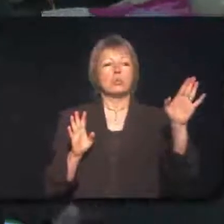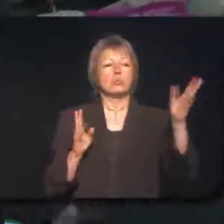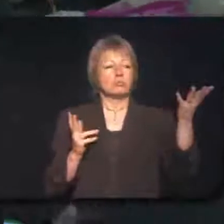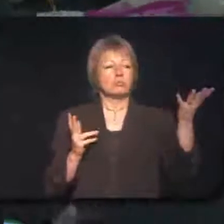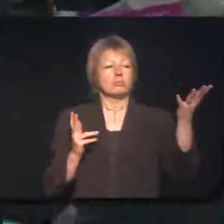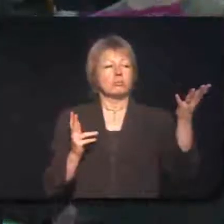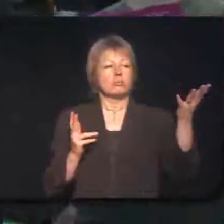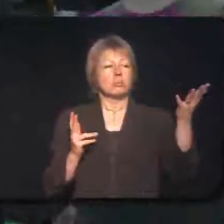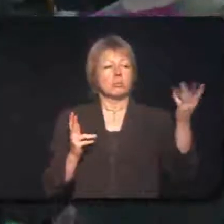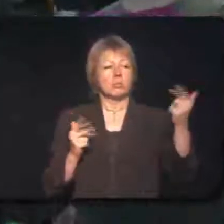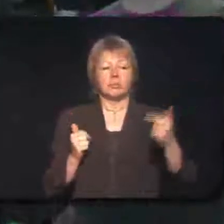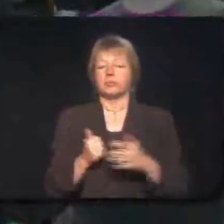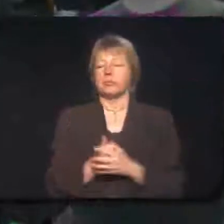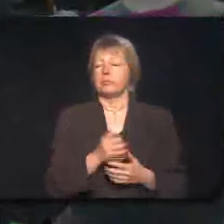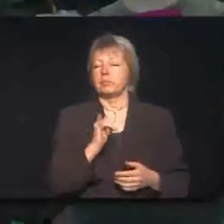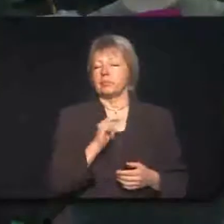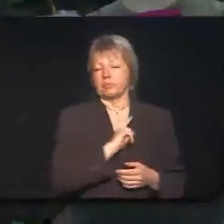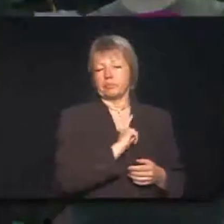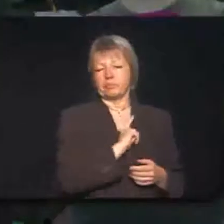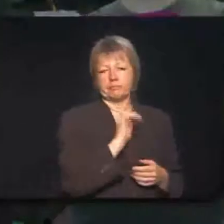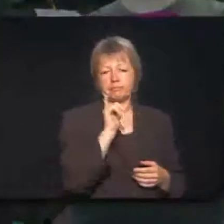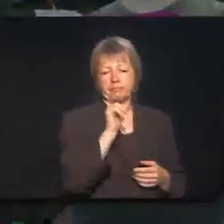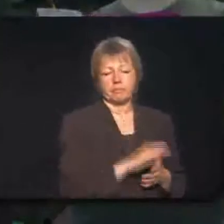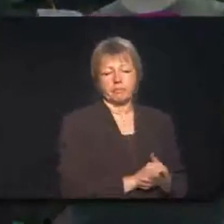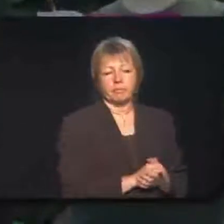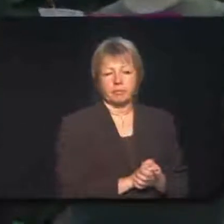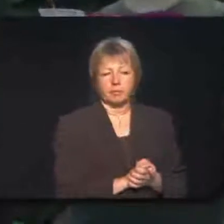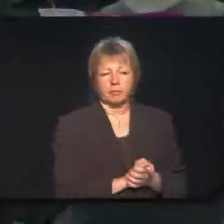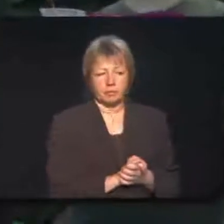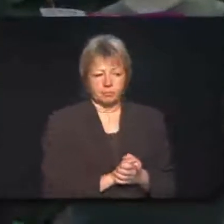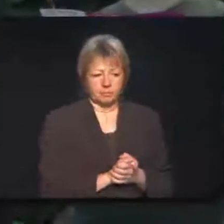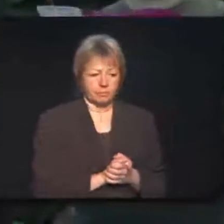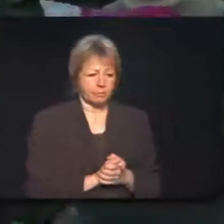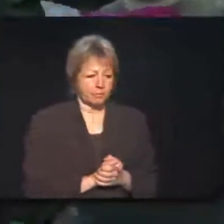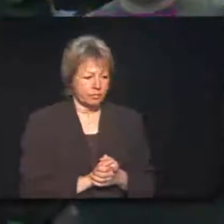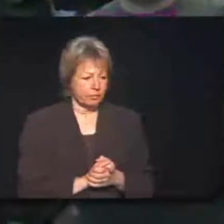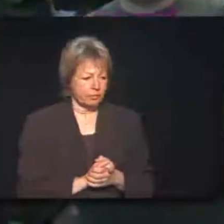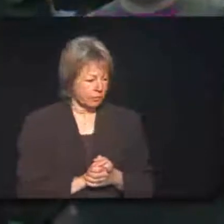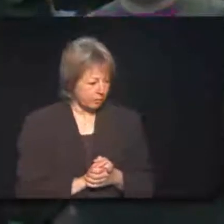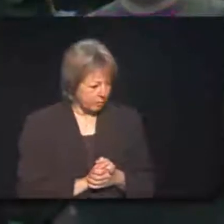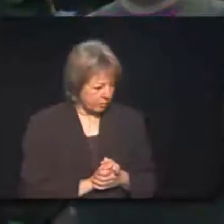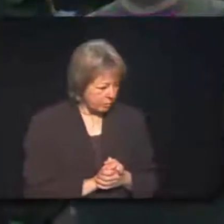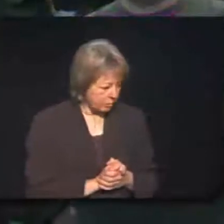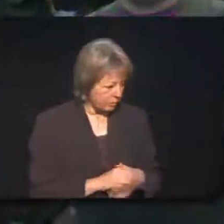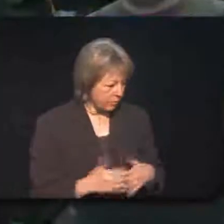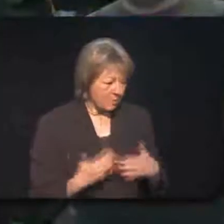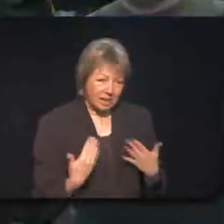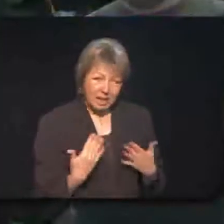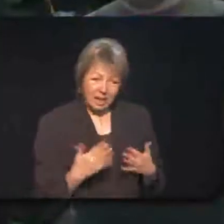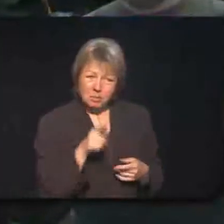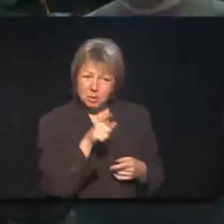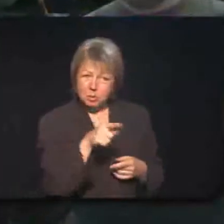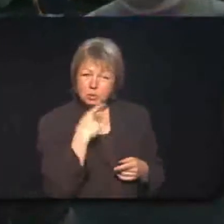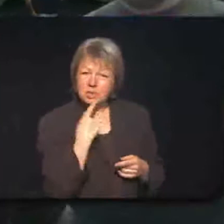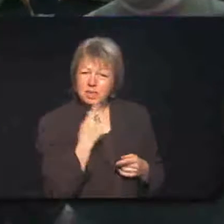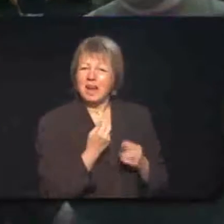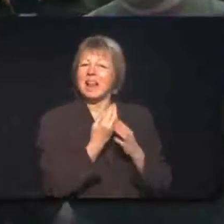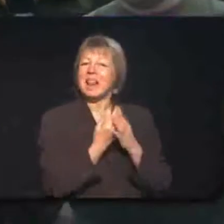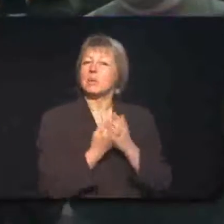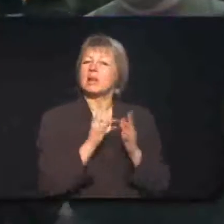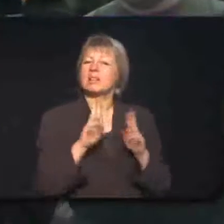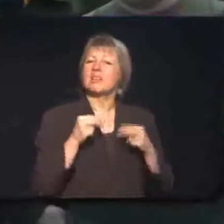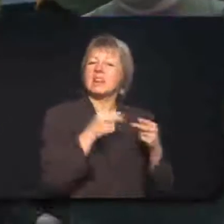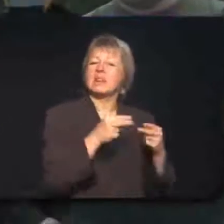aber du hast ja gerade eine Antrag von sr141 du hast ja gerade gesagt Liquid Feedback und Liquid